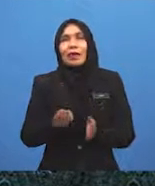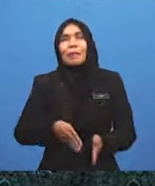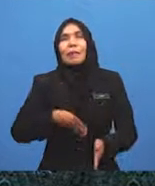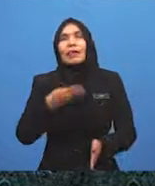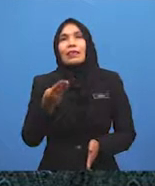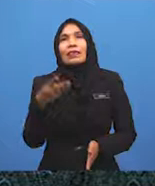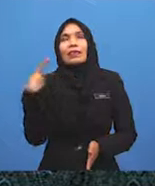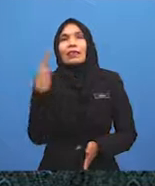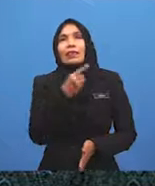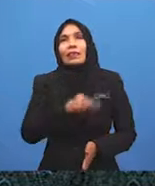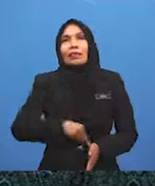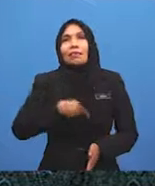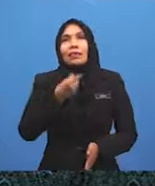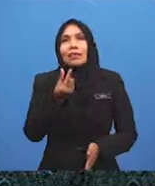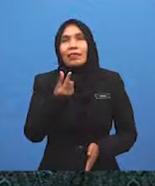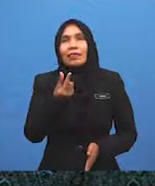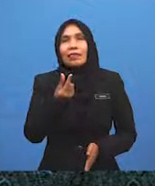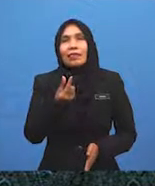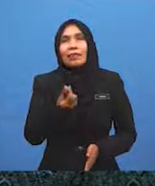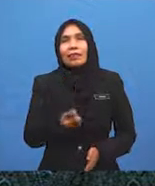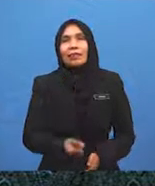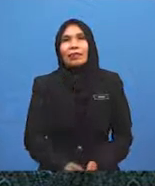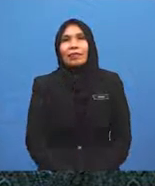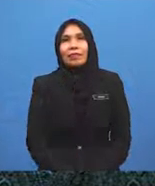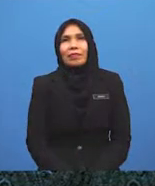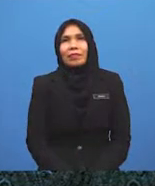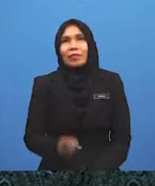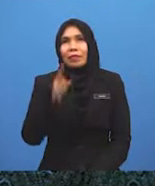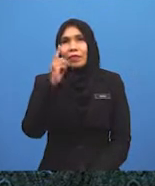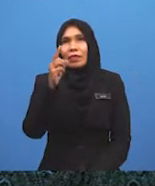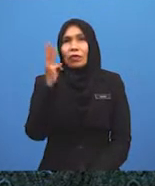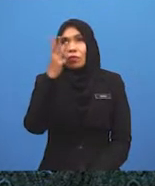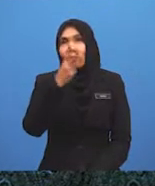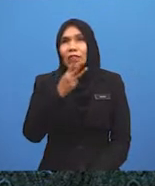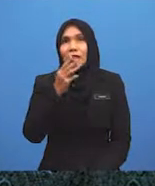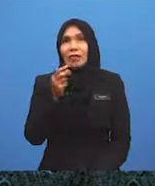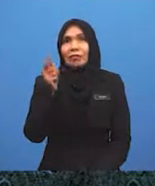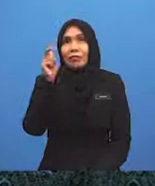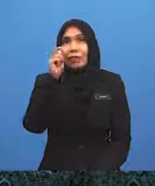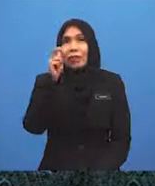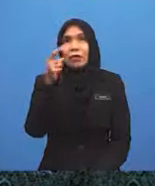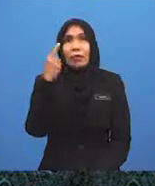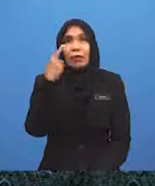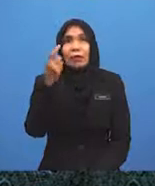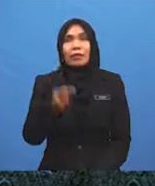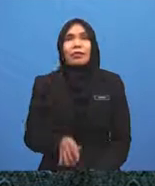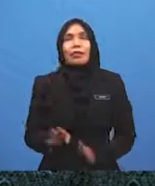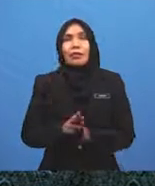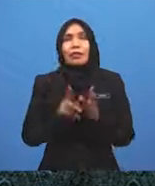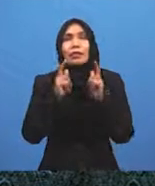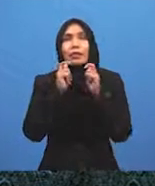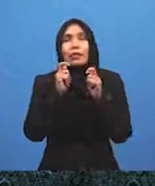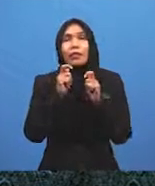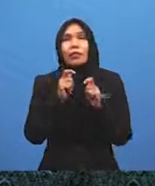jiran bangga kita gembira. Pandang wajah menatap mata,